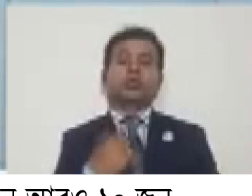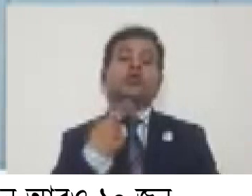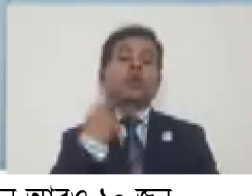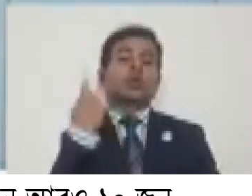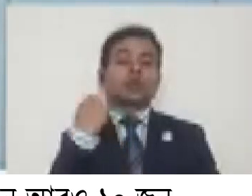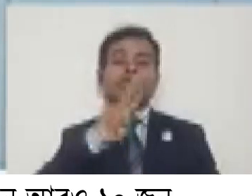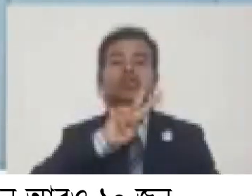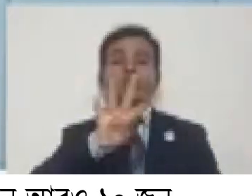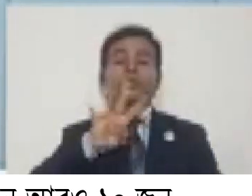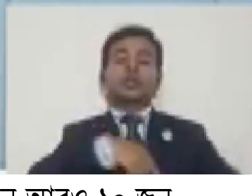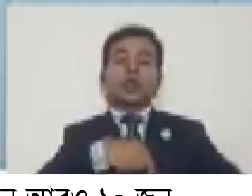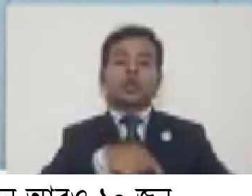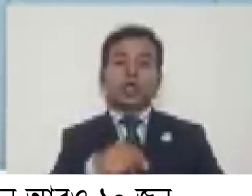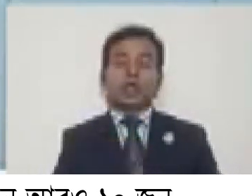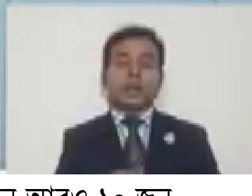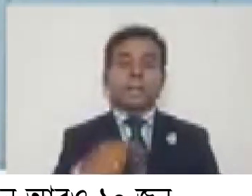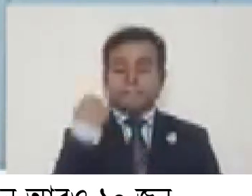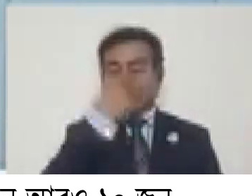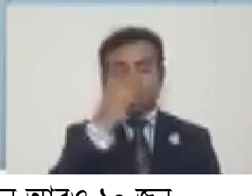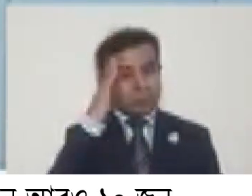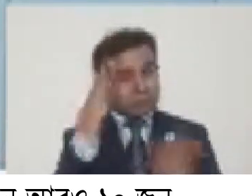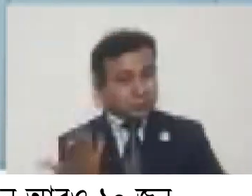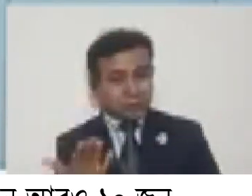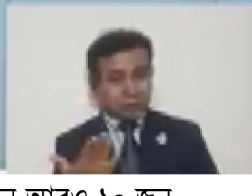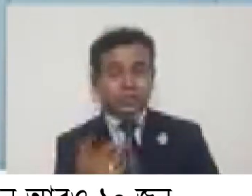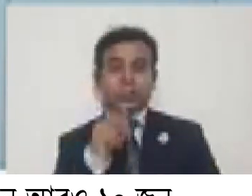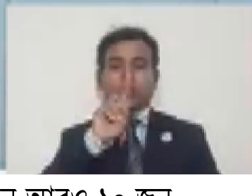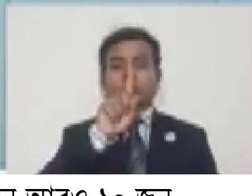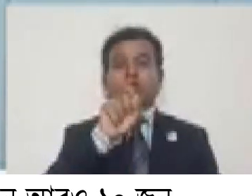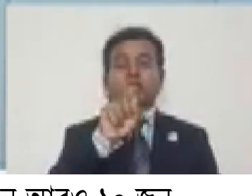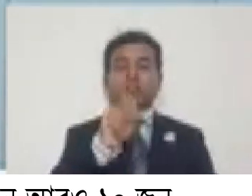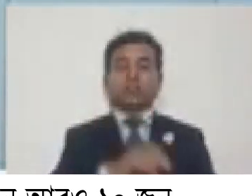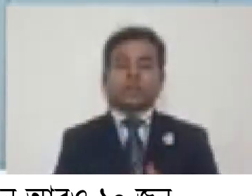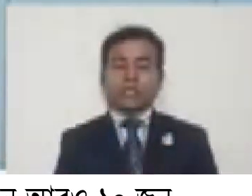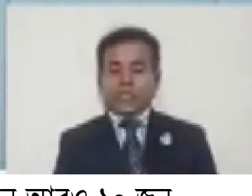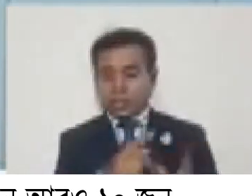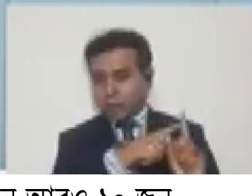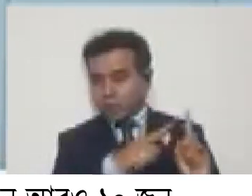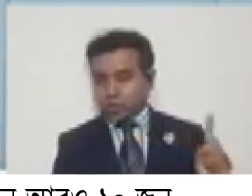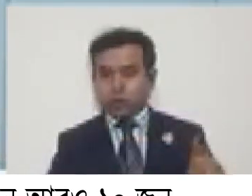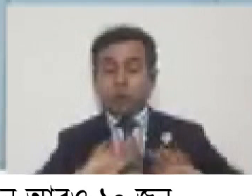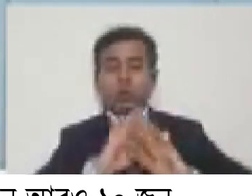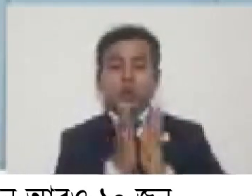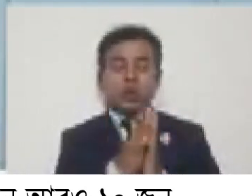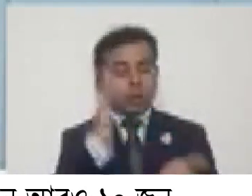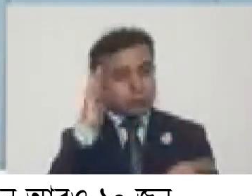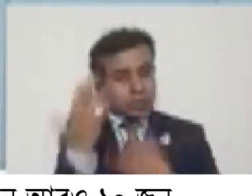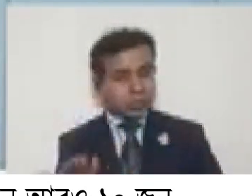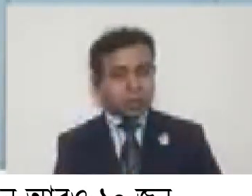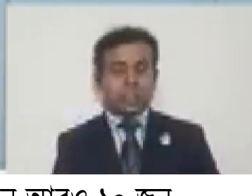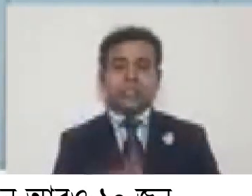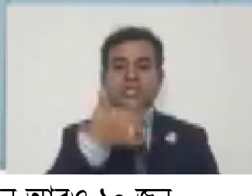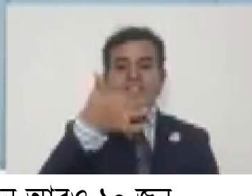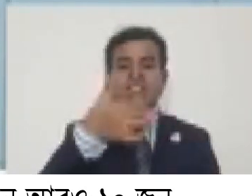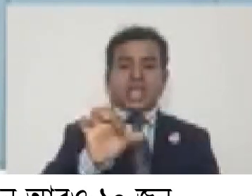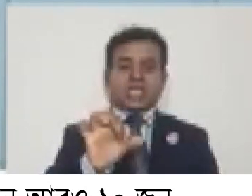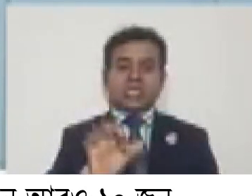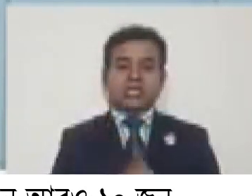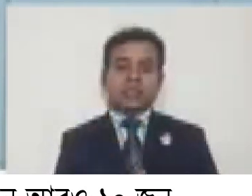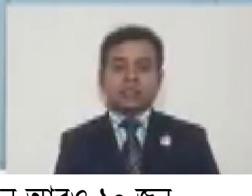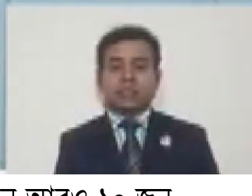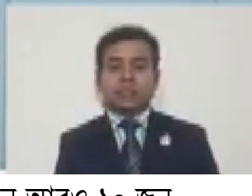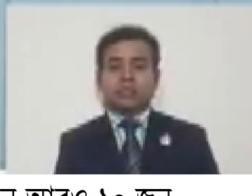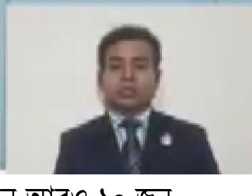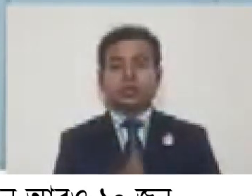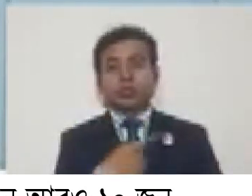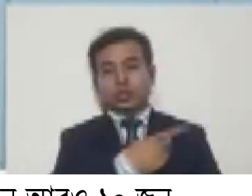10 জন এবং এ পর্যন্ত মৃত্যুবরণ করেছেন 60 জন। সকলের বিদেহী আত্মা শান্তি